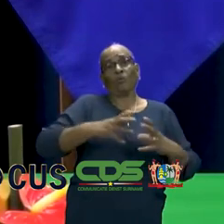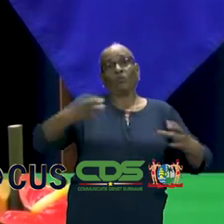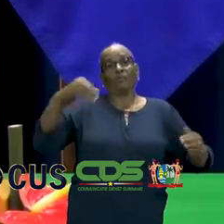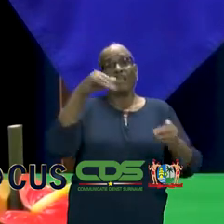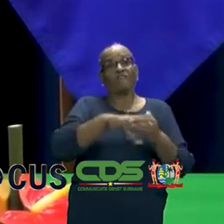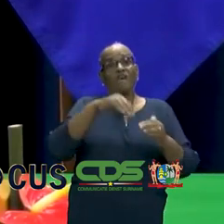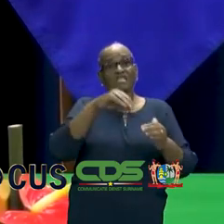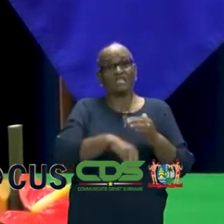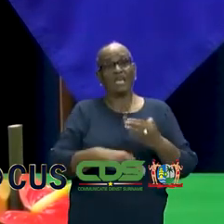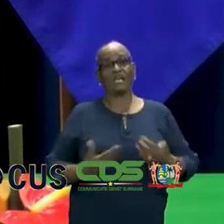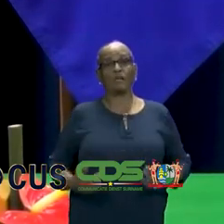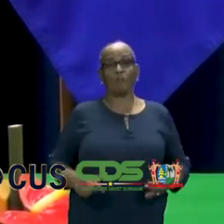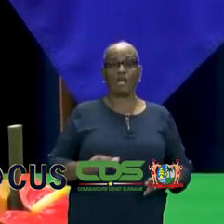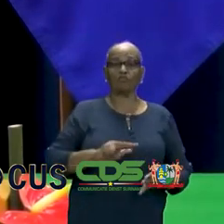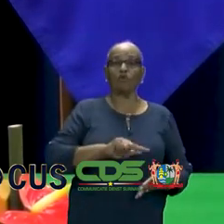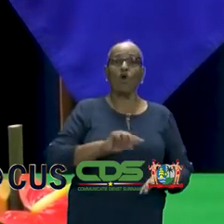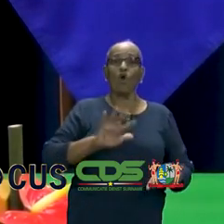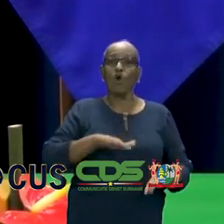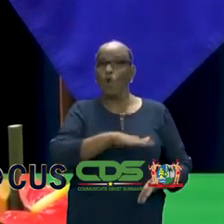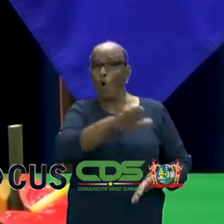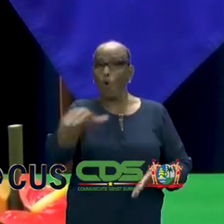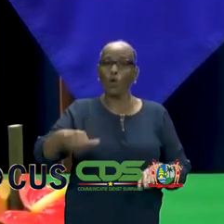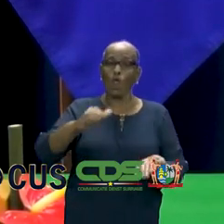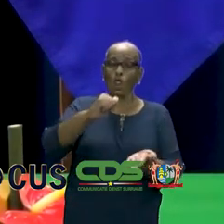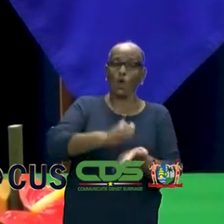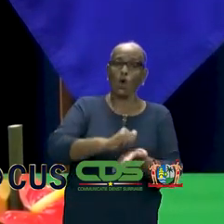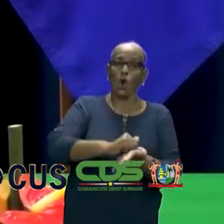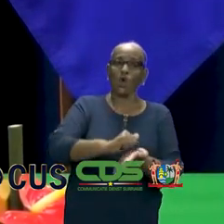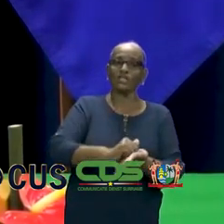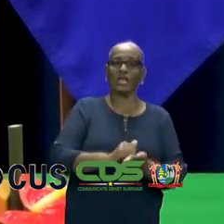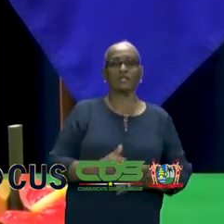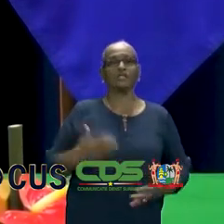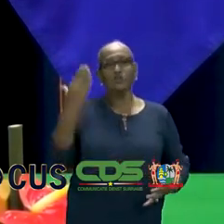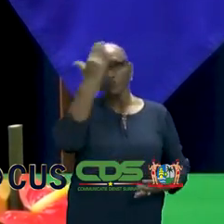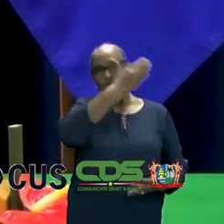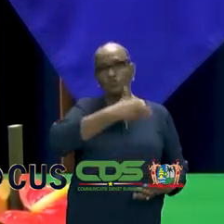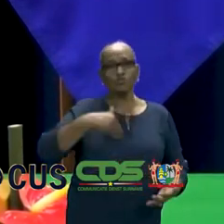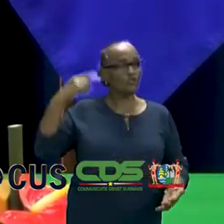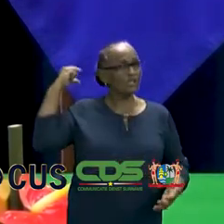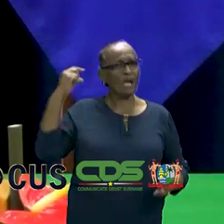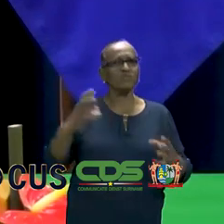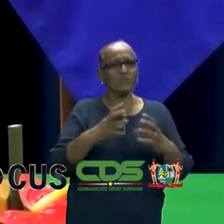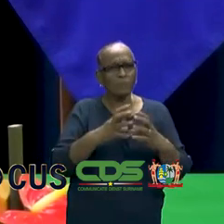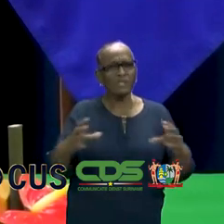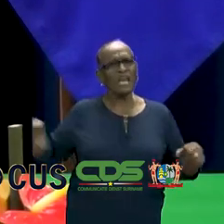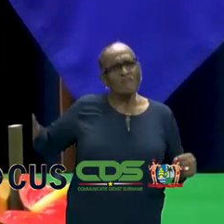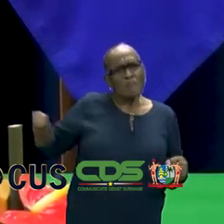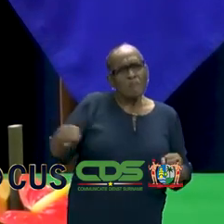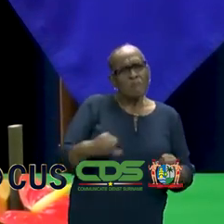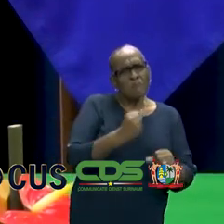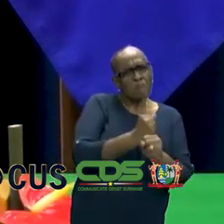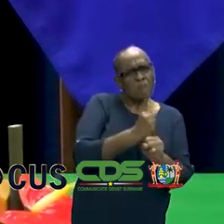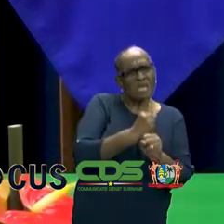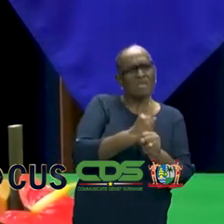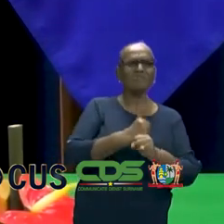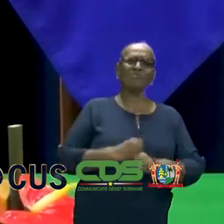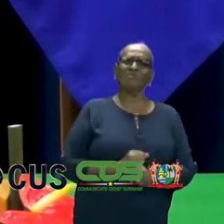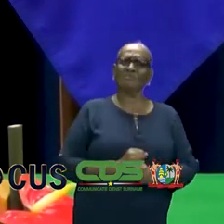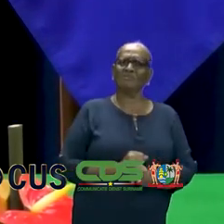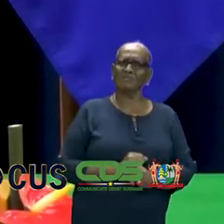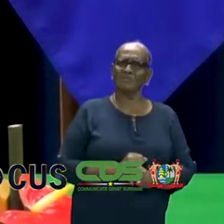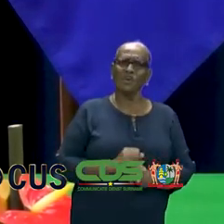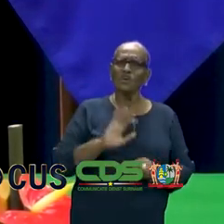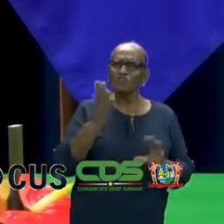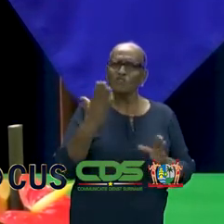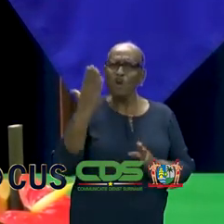als local content, waar Surinaamse bedrijven kunnen gaan participeren met die oliegiganten. Maar soms kan een Surinaams bedrijf dat niet